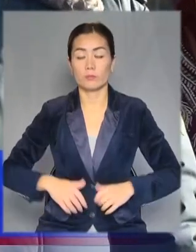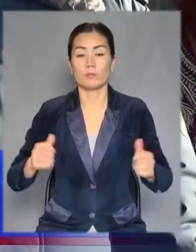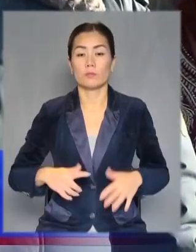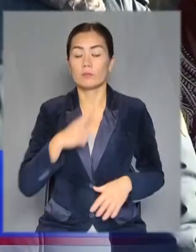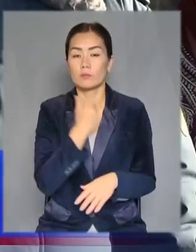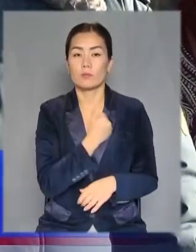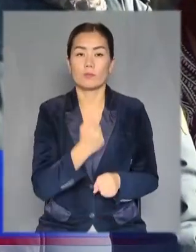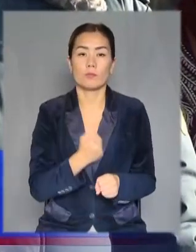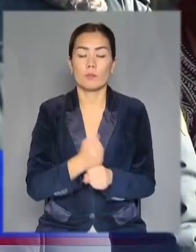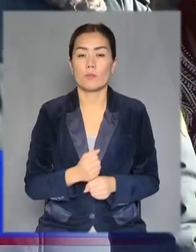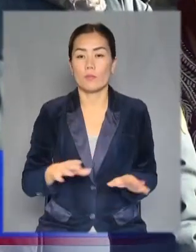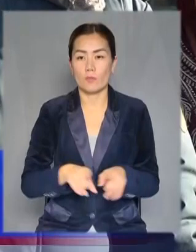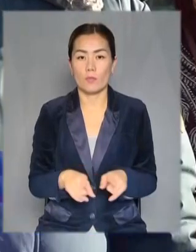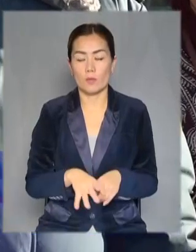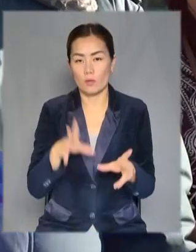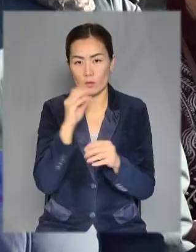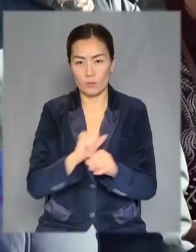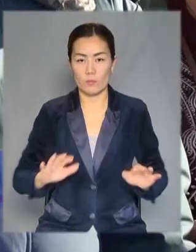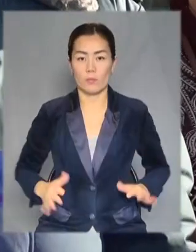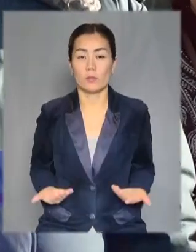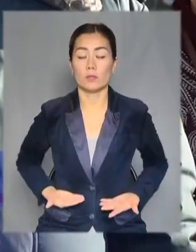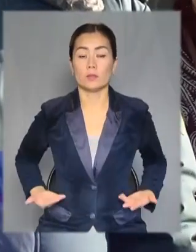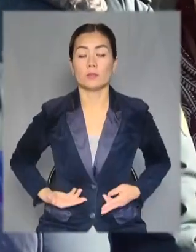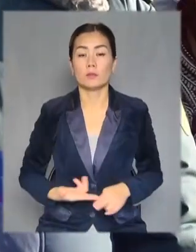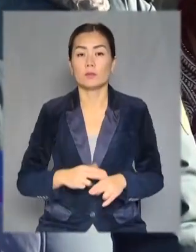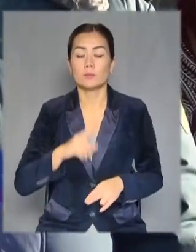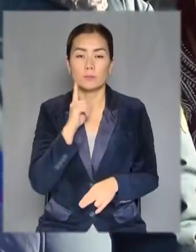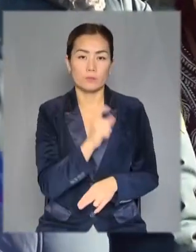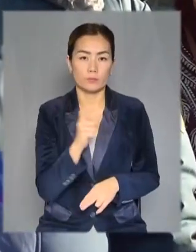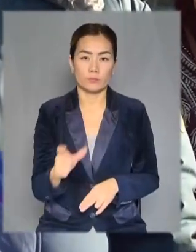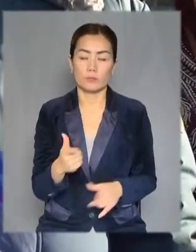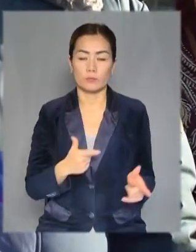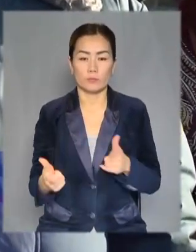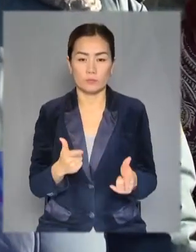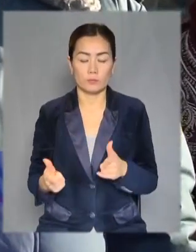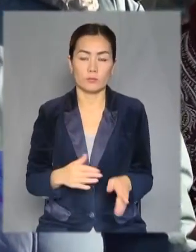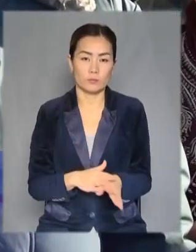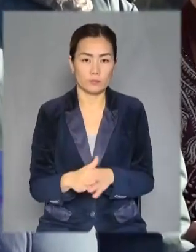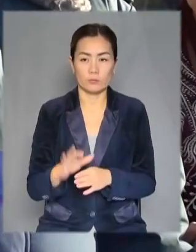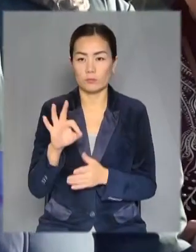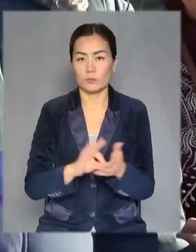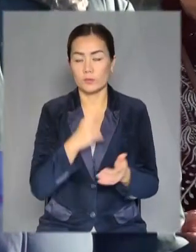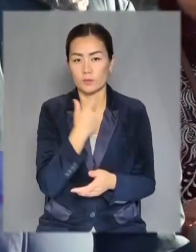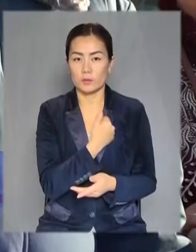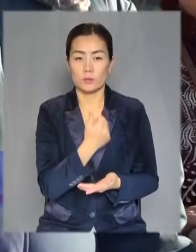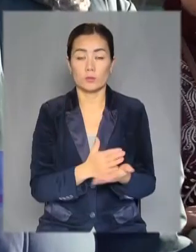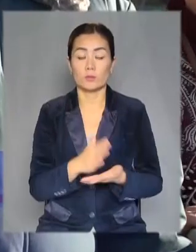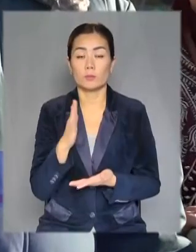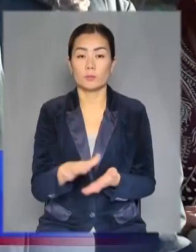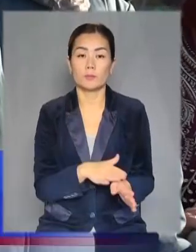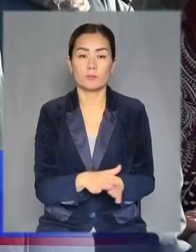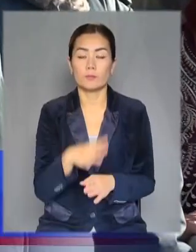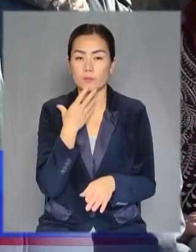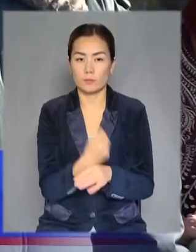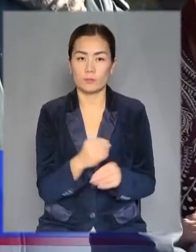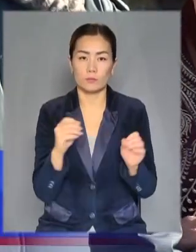Принятие военной присяги останется незабываемым событием в жизни этих молодых людей. Они готовы с честью пройти срочную военную службу, выполнить